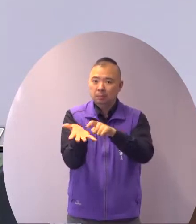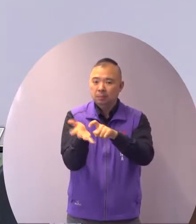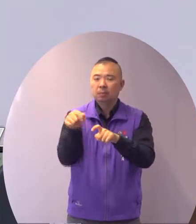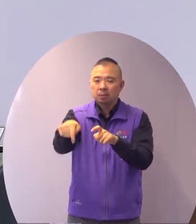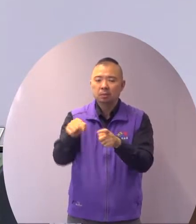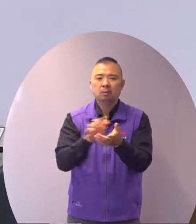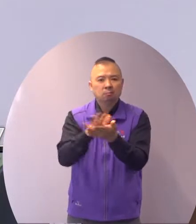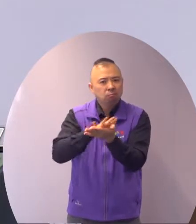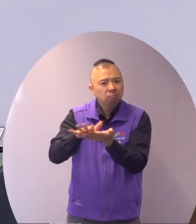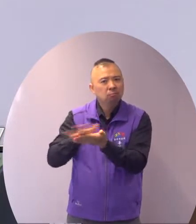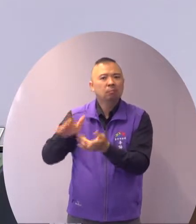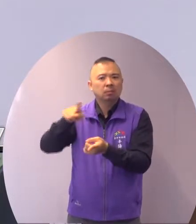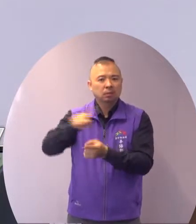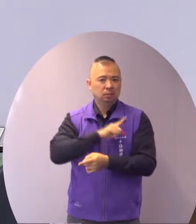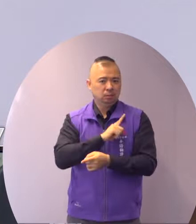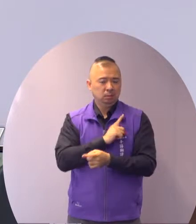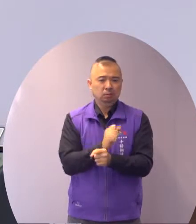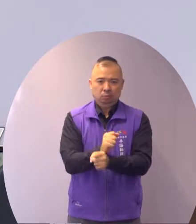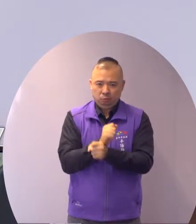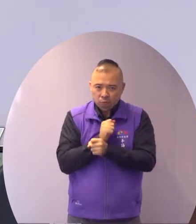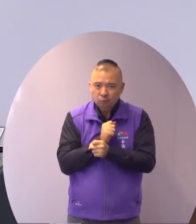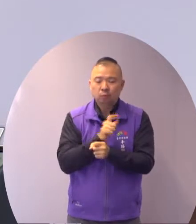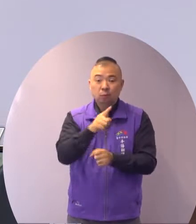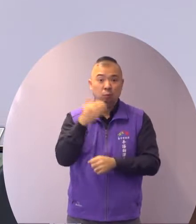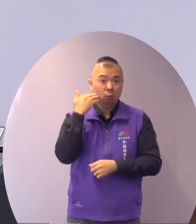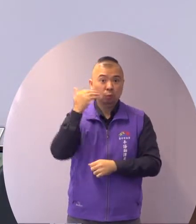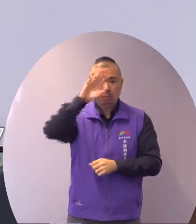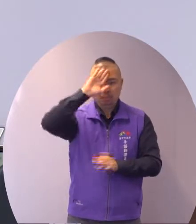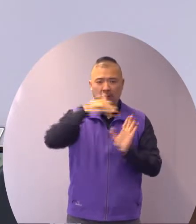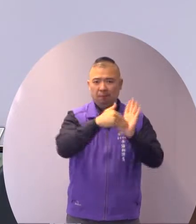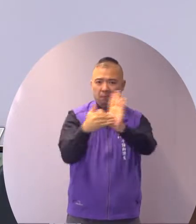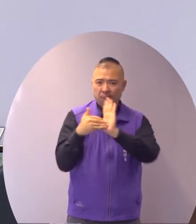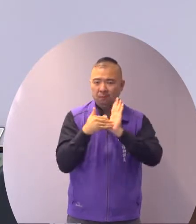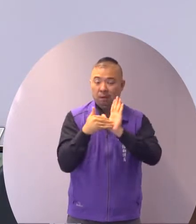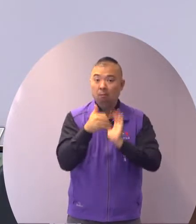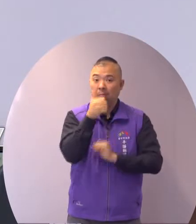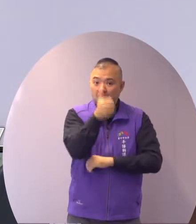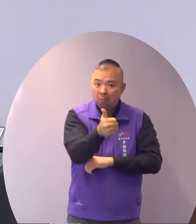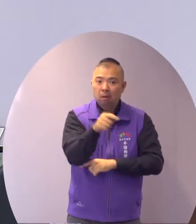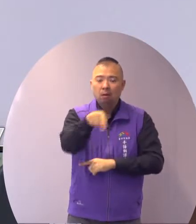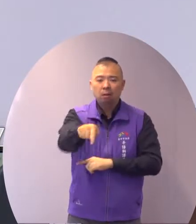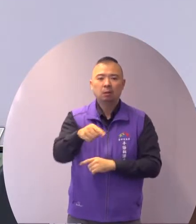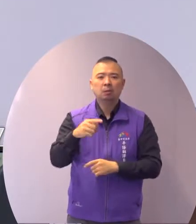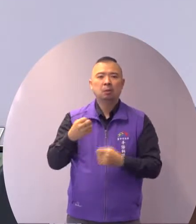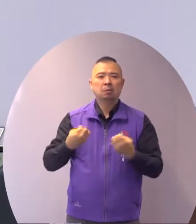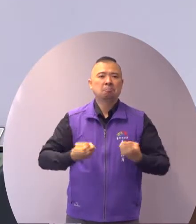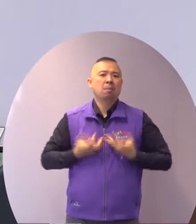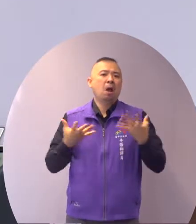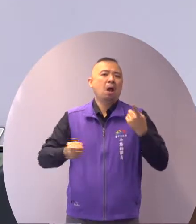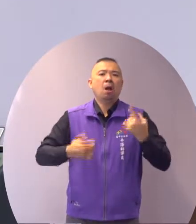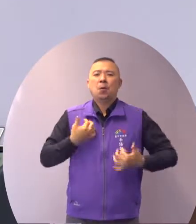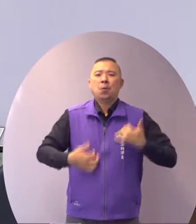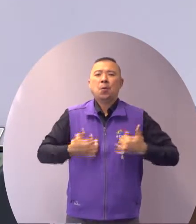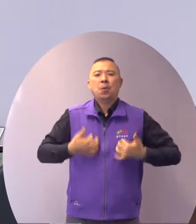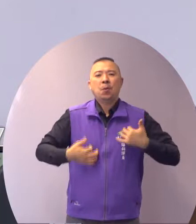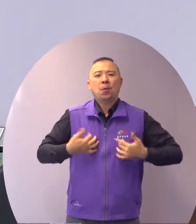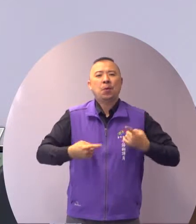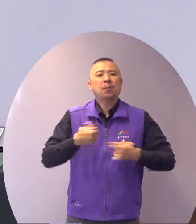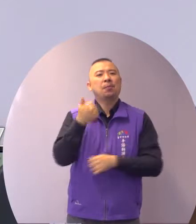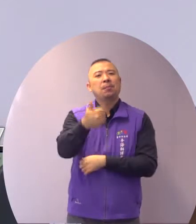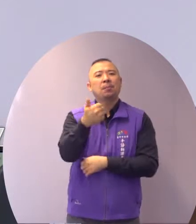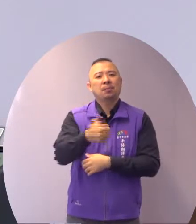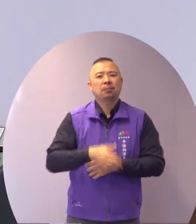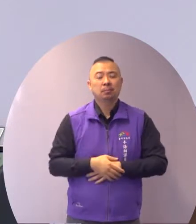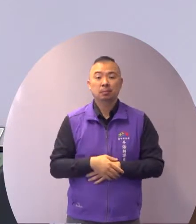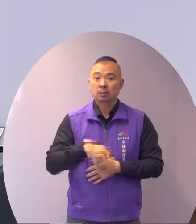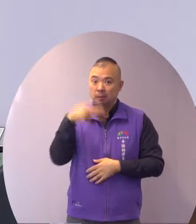过好年过好节这两者一定是密切相关。再次强调只有